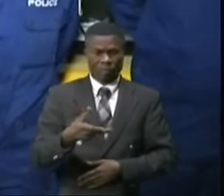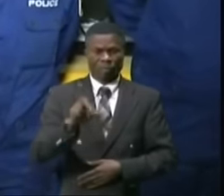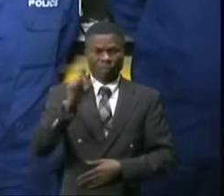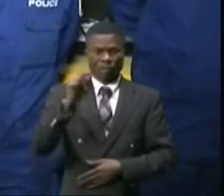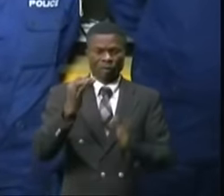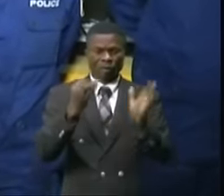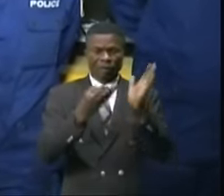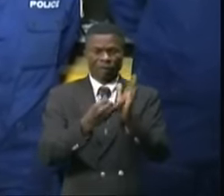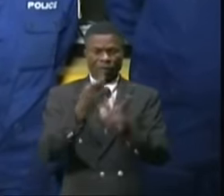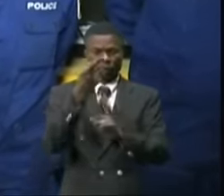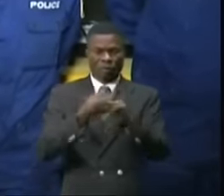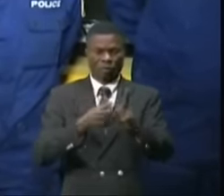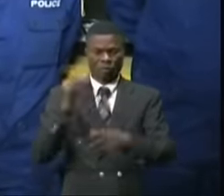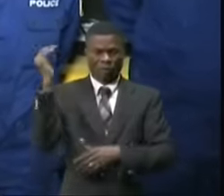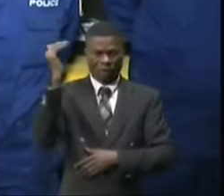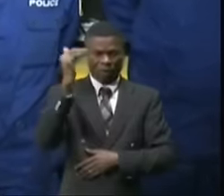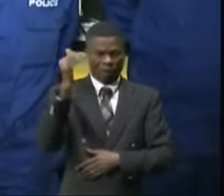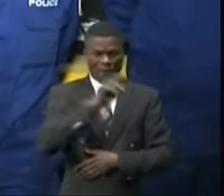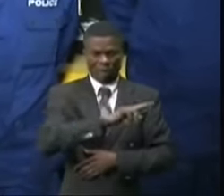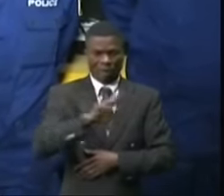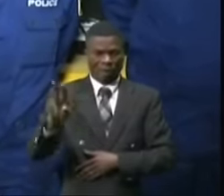mercredi